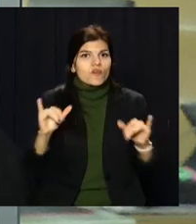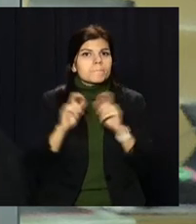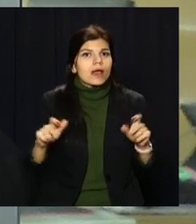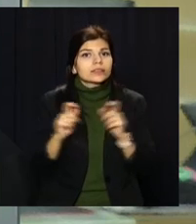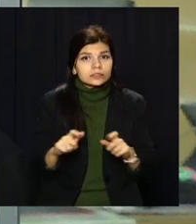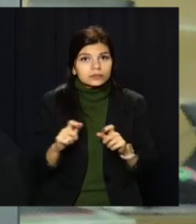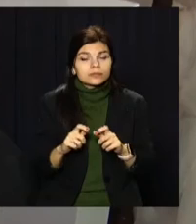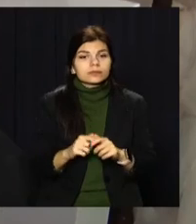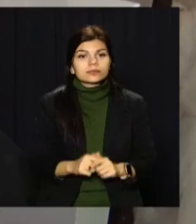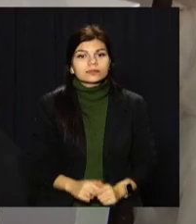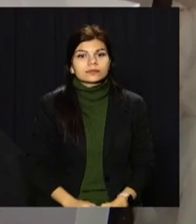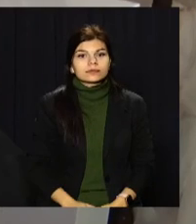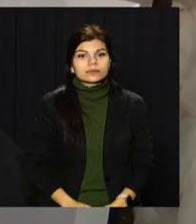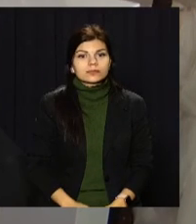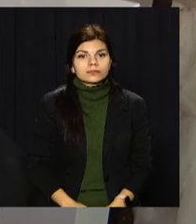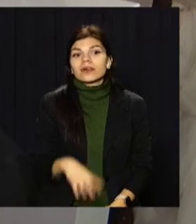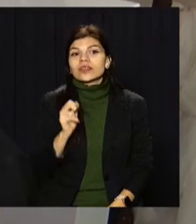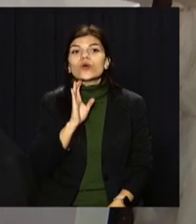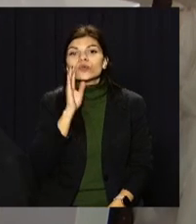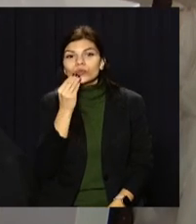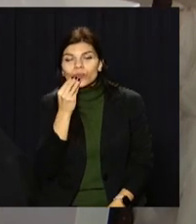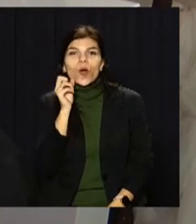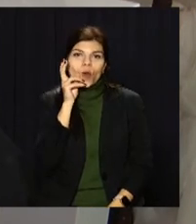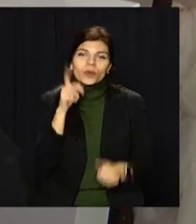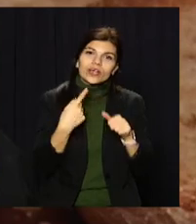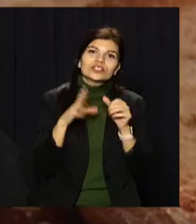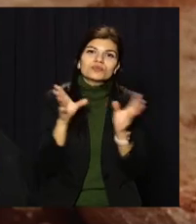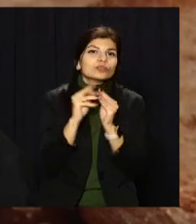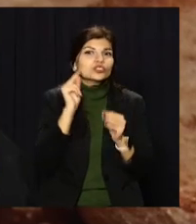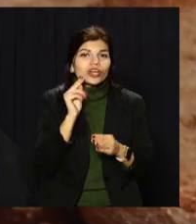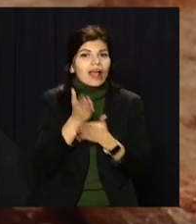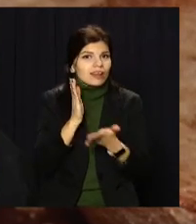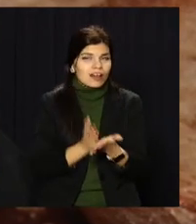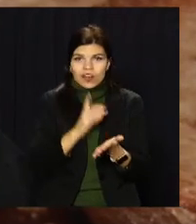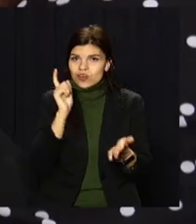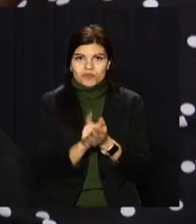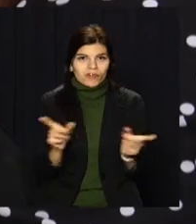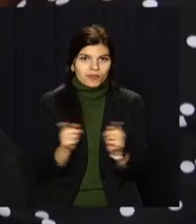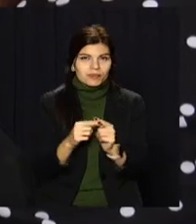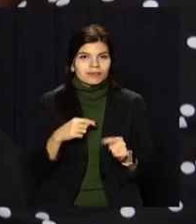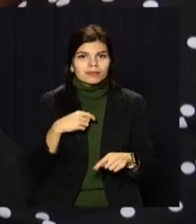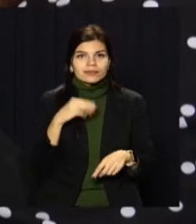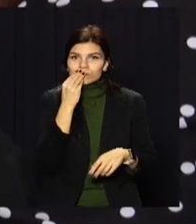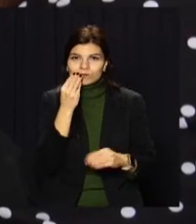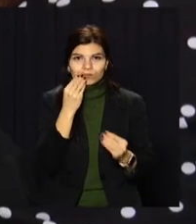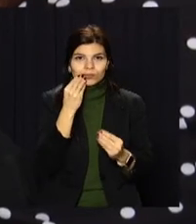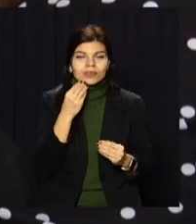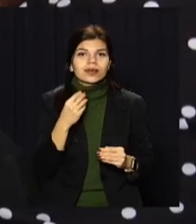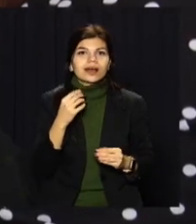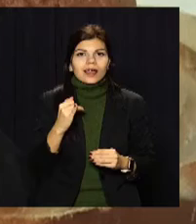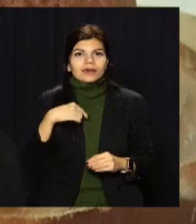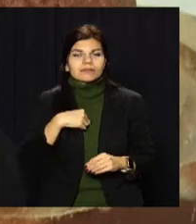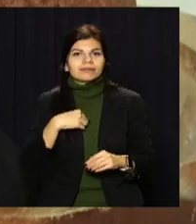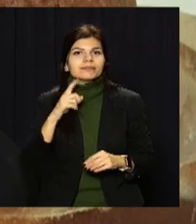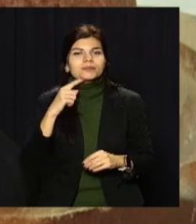буханець у магазині. На сніданок, до обіду або з чаєм. Хліб – невід'ємна складова щоденного харчування та